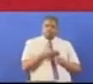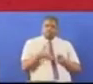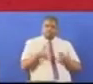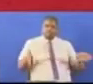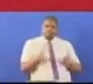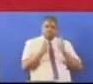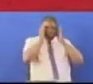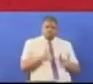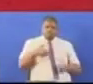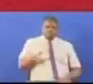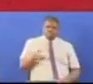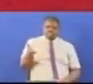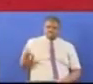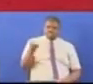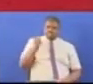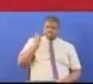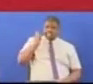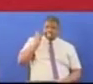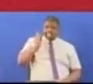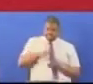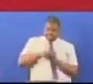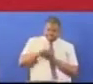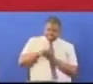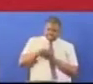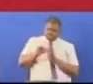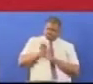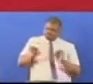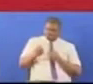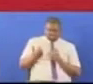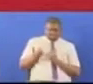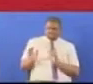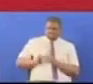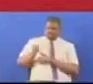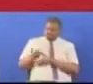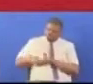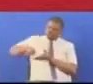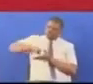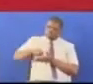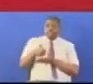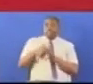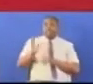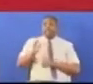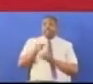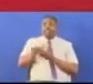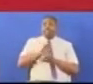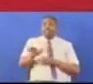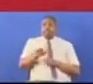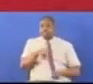wa nishati amelieleza vizuri kabisa, na nisingependa kuongezea zaidi hapo kwa sababu maelezo